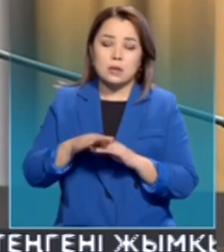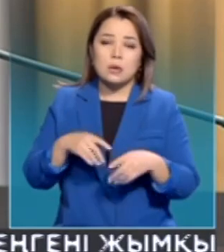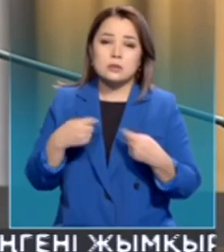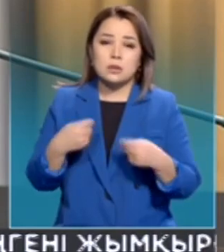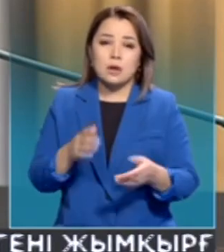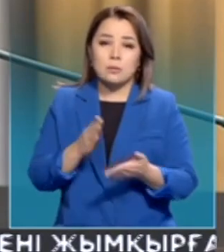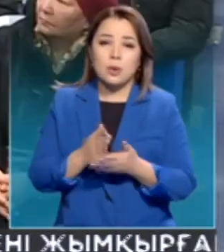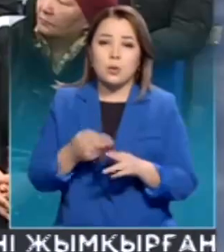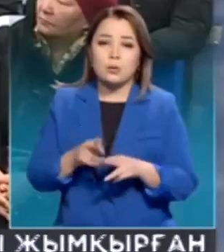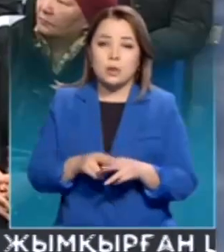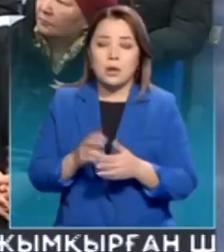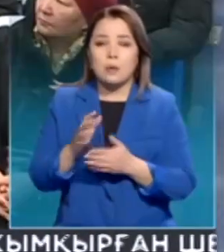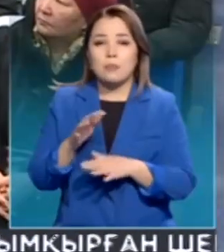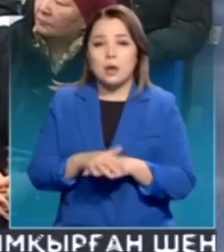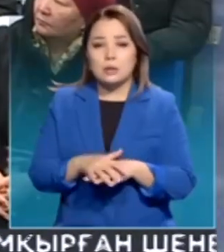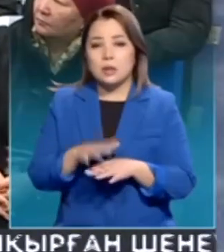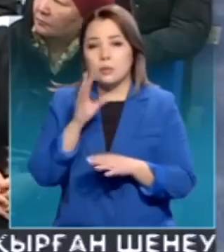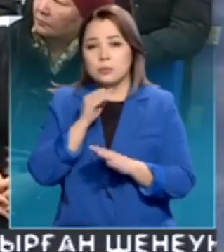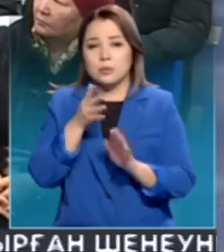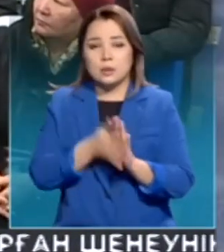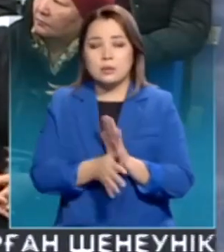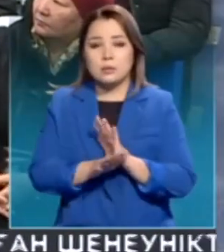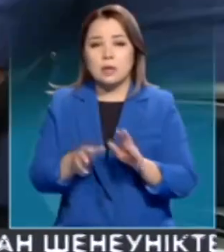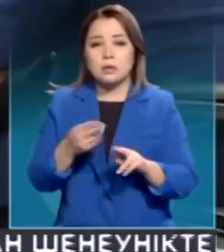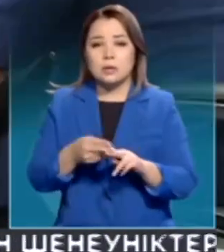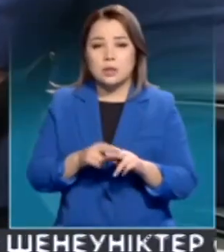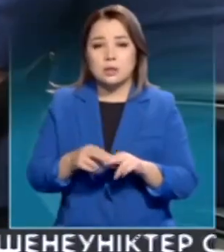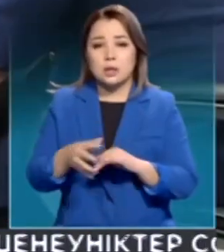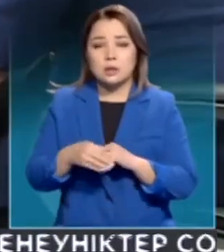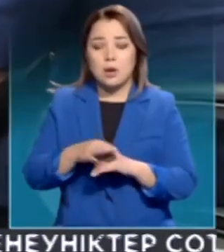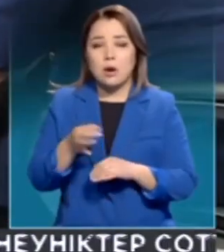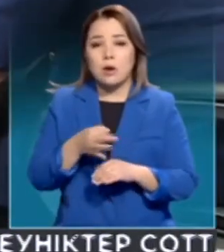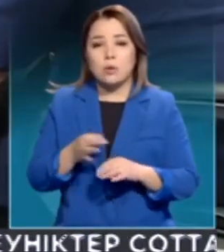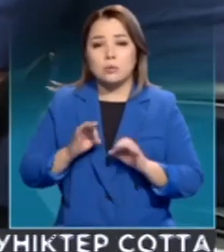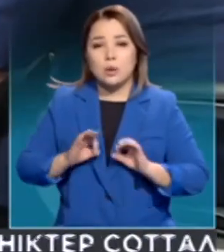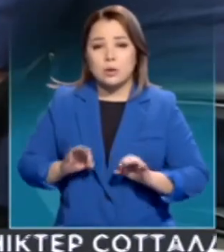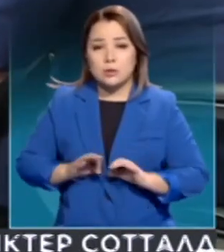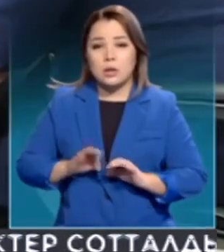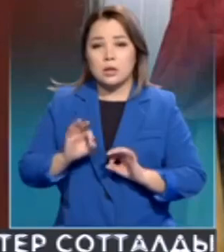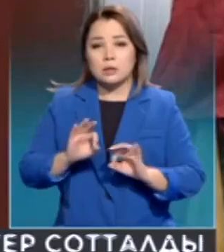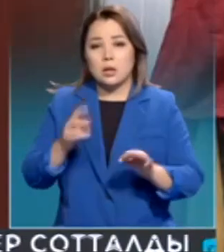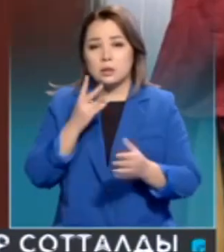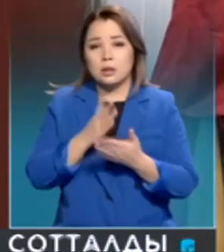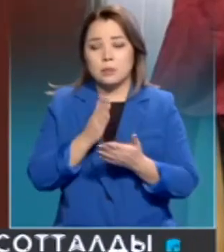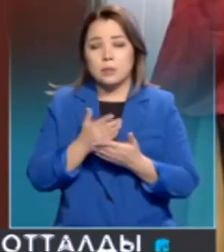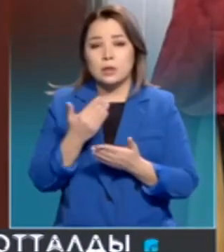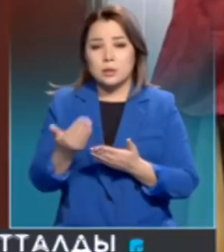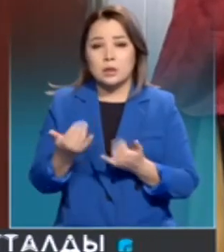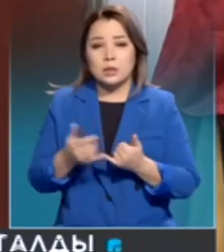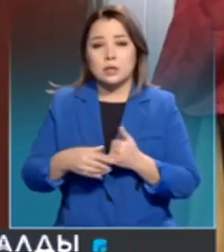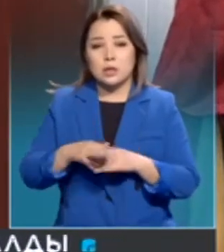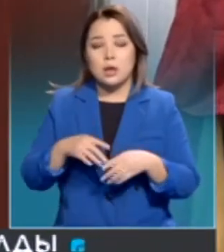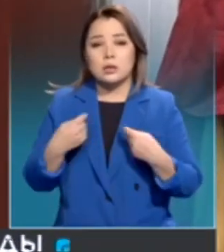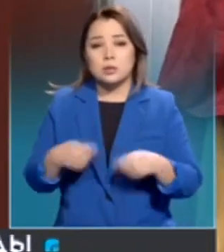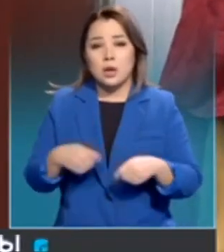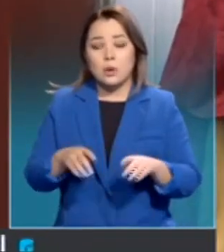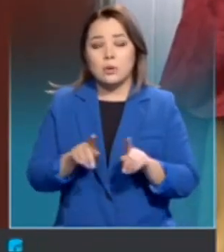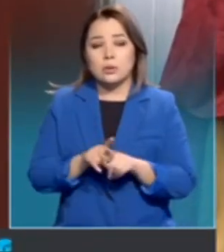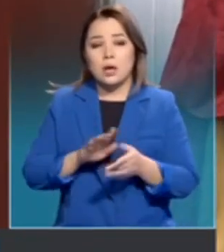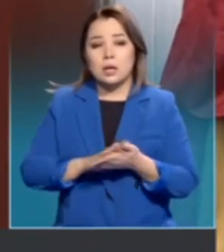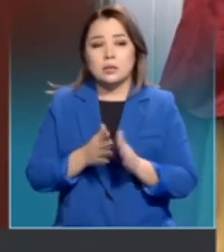сатылып кетеді. Бұл базаға енбей қалған жер телімдері дейді аудандық прокуратураның аға прокуроры. Айтуынша жерді саудаға